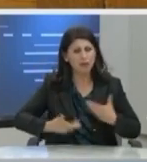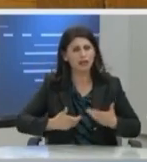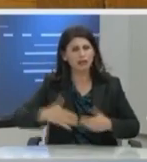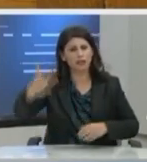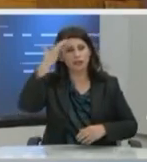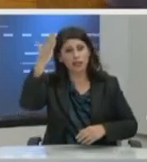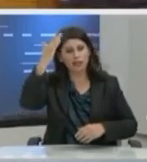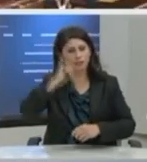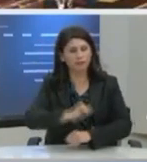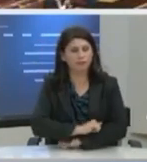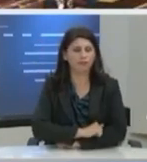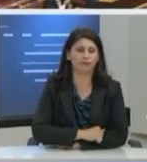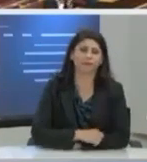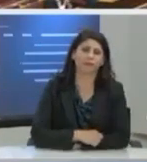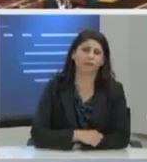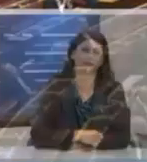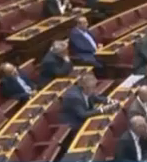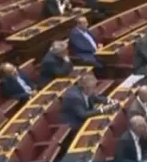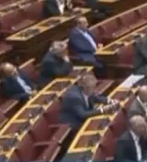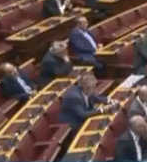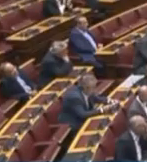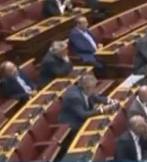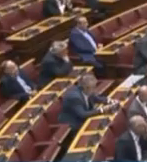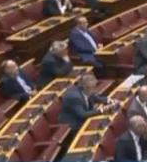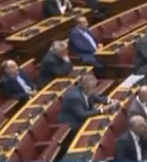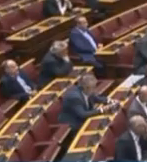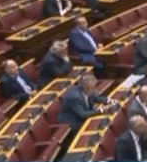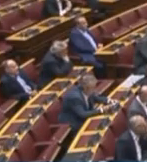Γεια σας κύριε. Ευχαριστούμε. Μια ανακοίνωση.